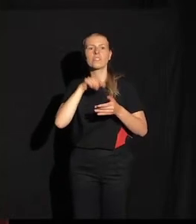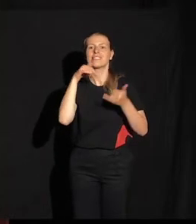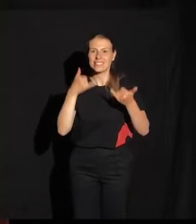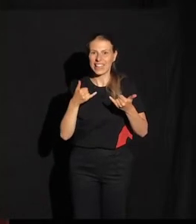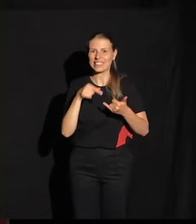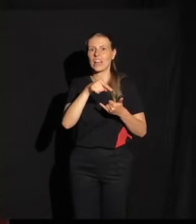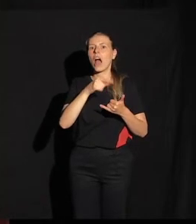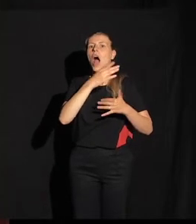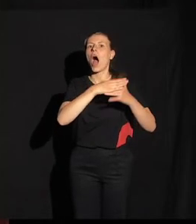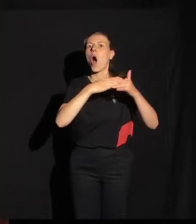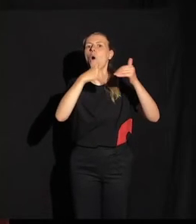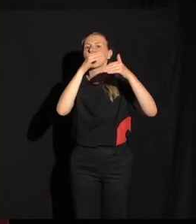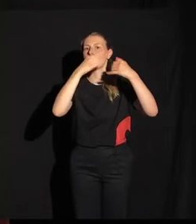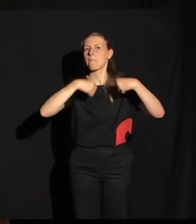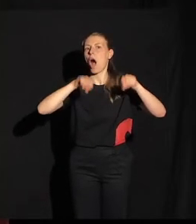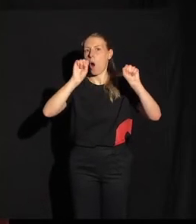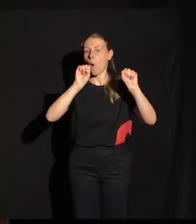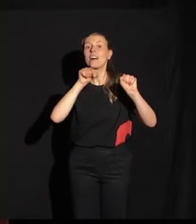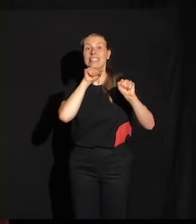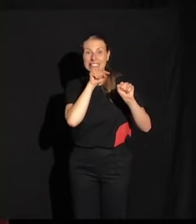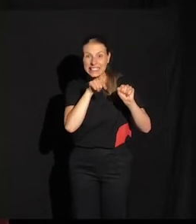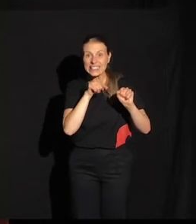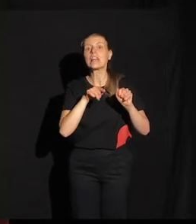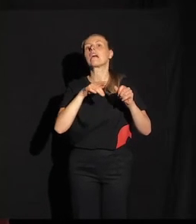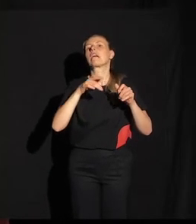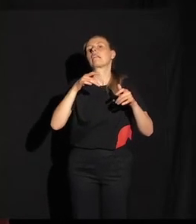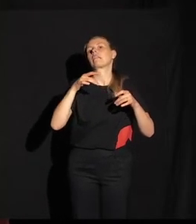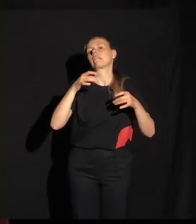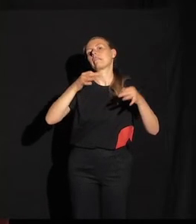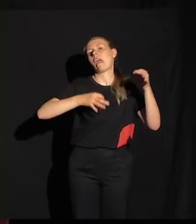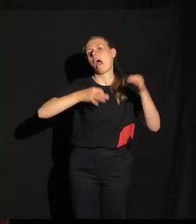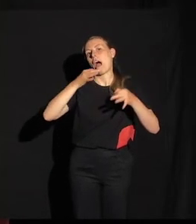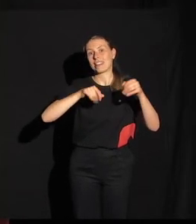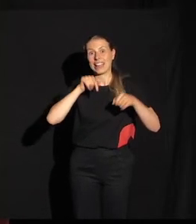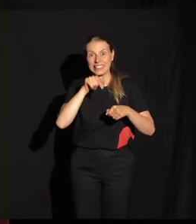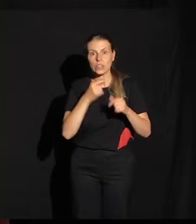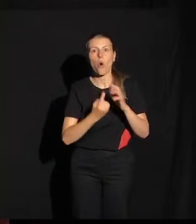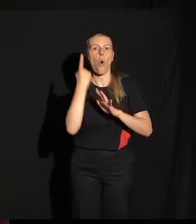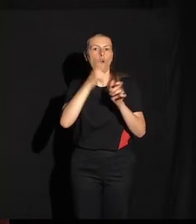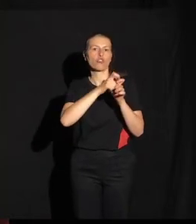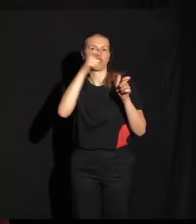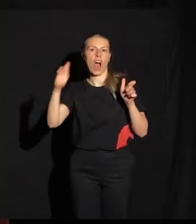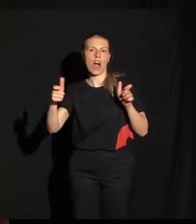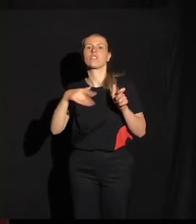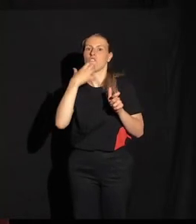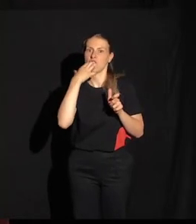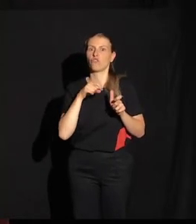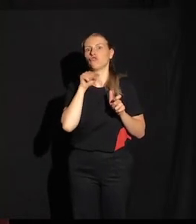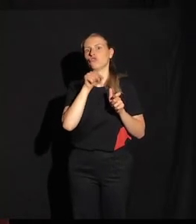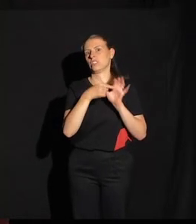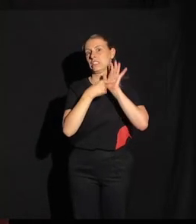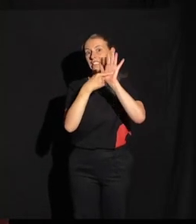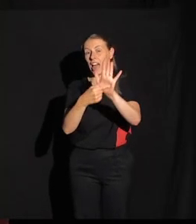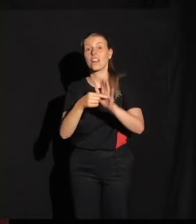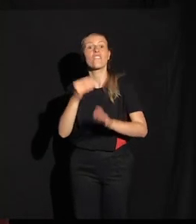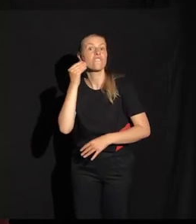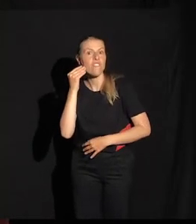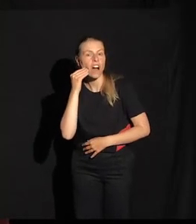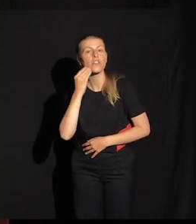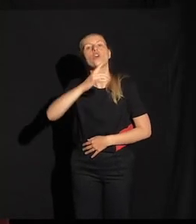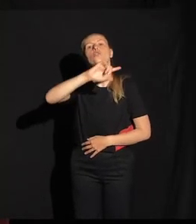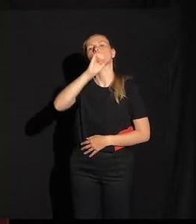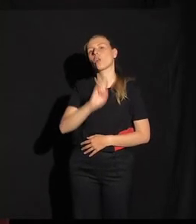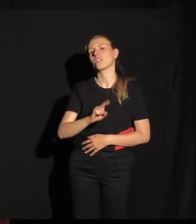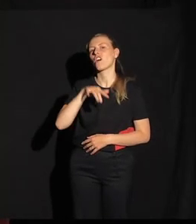Theaterform oder ein Teil der Theaterform findet auf dieser Straße, auf dieser Hochstraße auch statt. Und am Donnerstag, den 15.